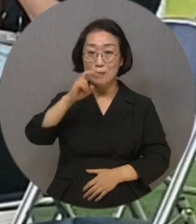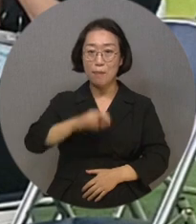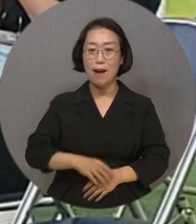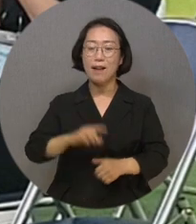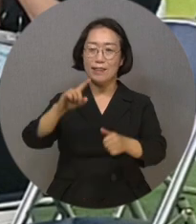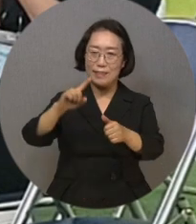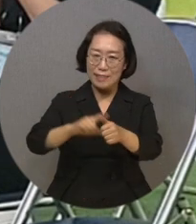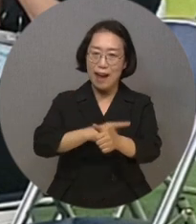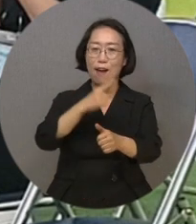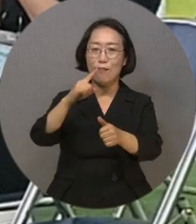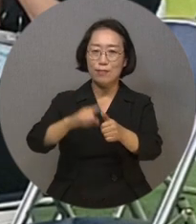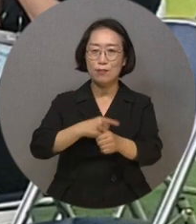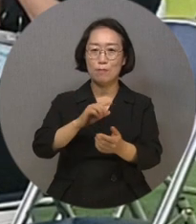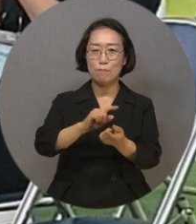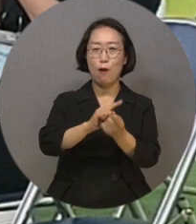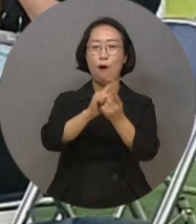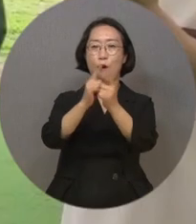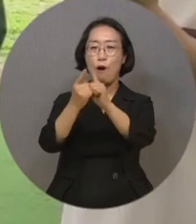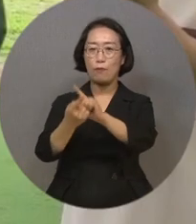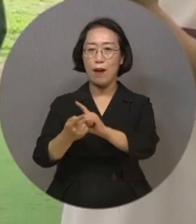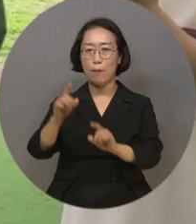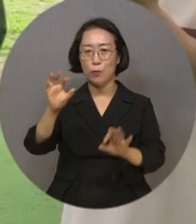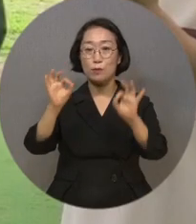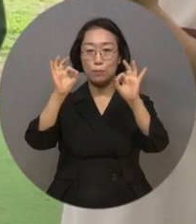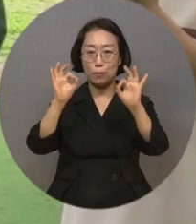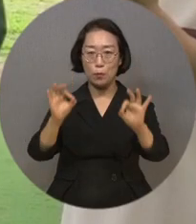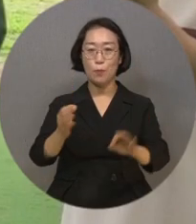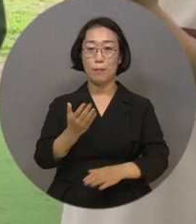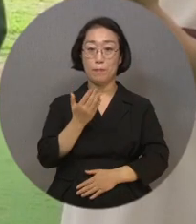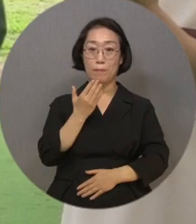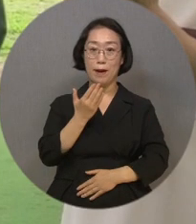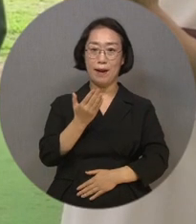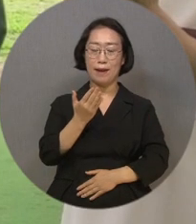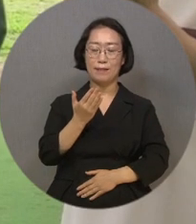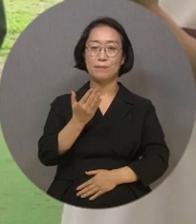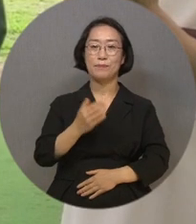자연스러운 인식의 변화를 만들어가고 있습니다. 복지TV 경기방송 정은선입니다.